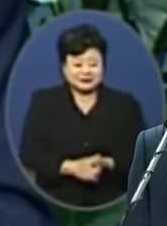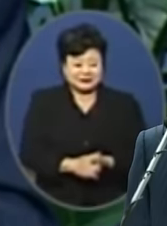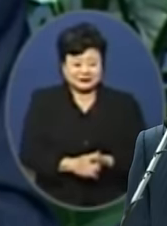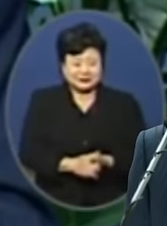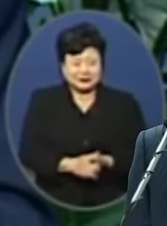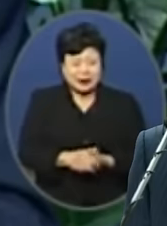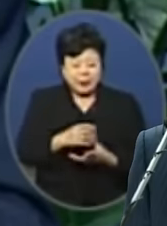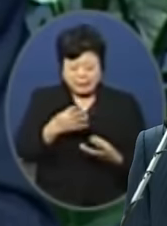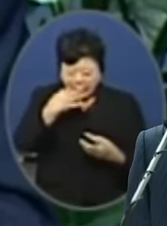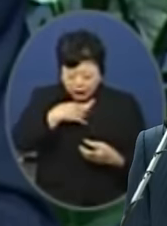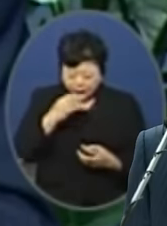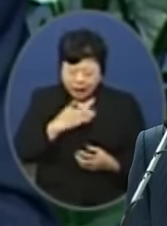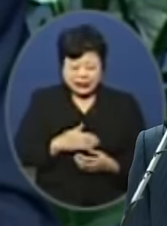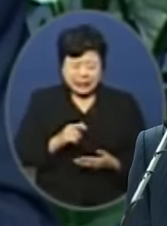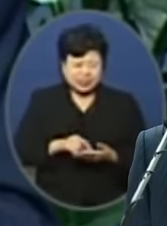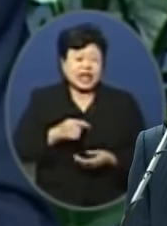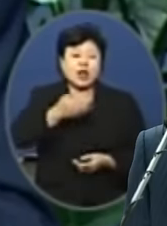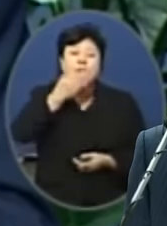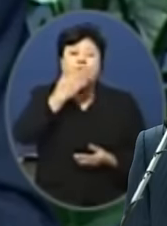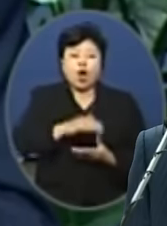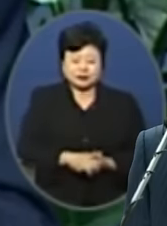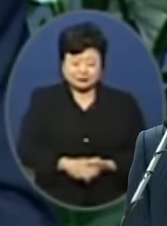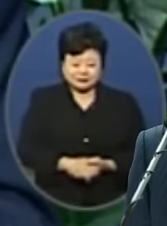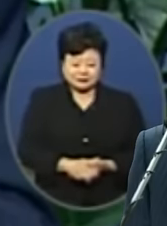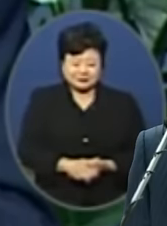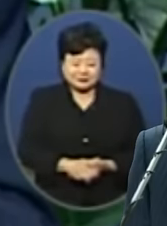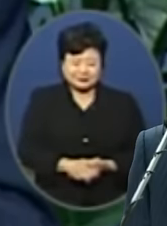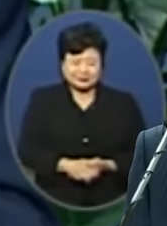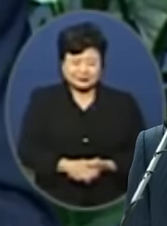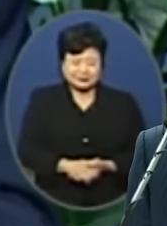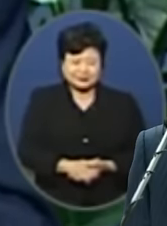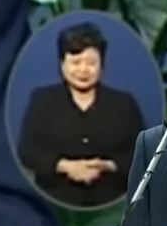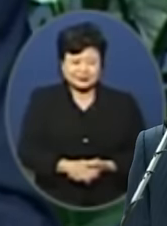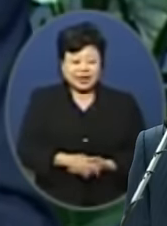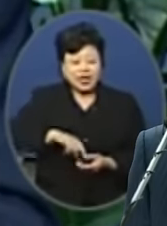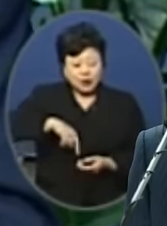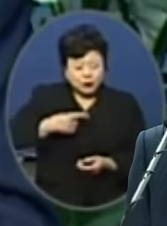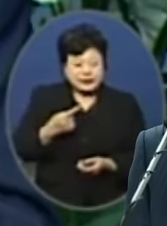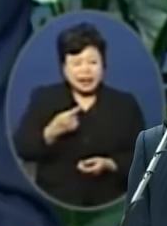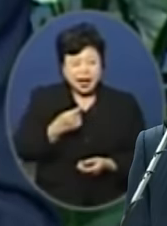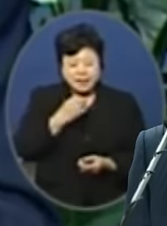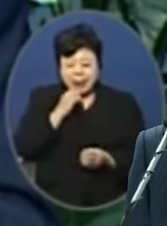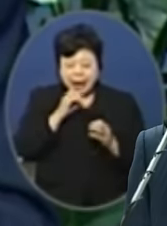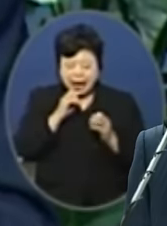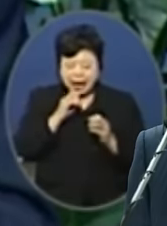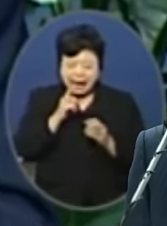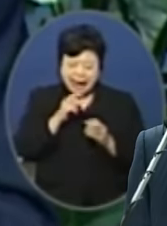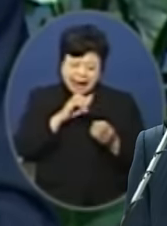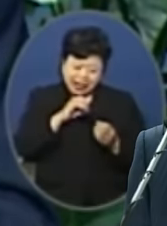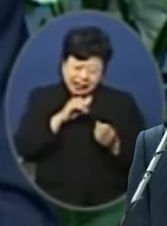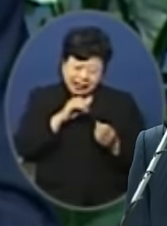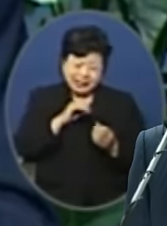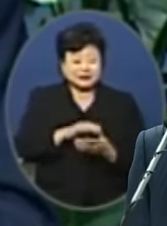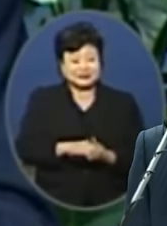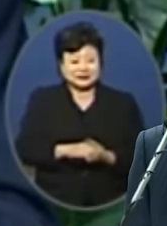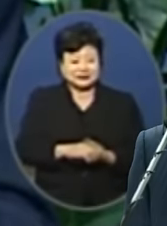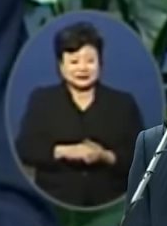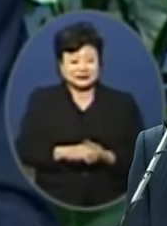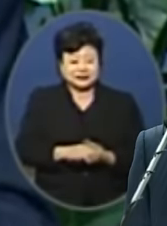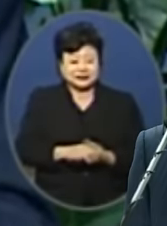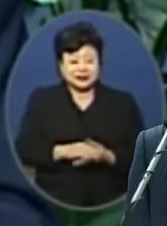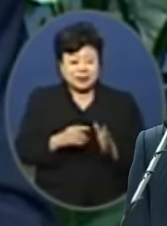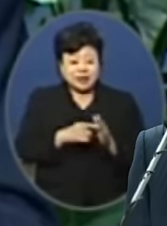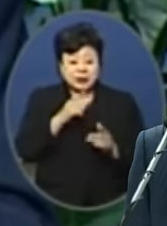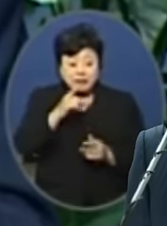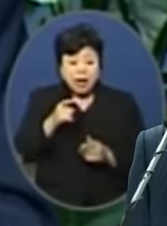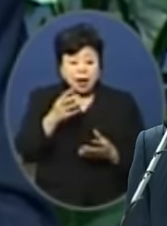너무 밥 많이 먹으면 안 돼. 적당히 먹어. 온갖 말을 자기 보고 다 합니다. 그런데 가만히 보면 부정적인